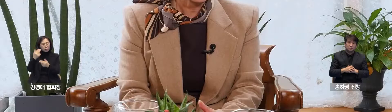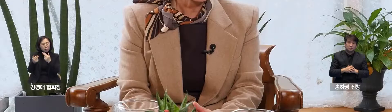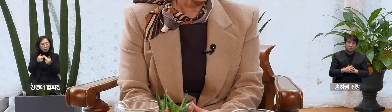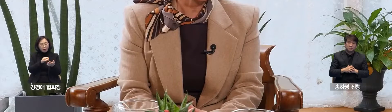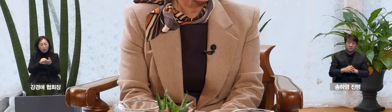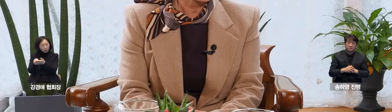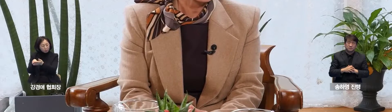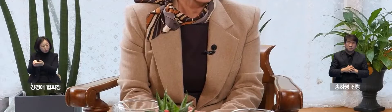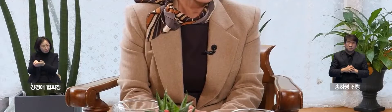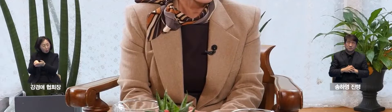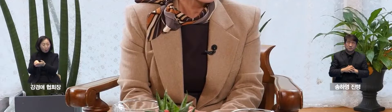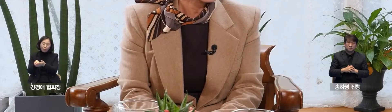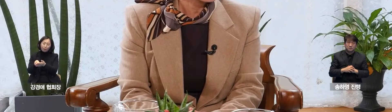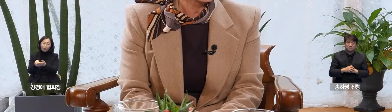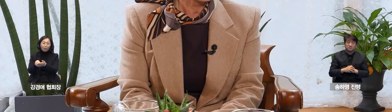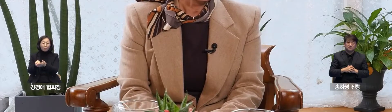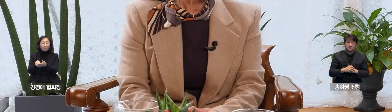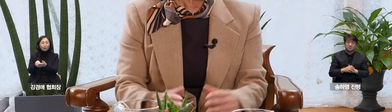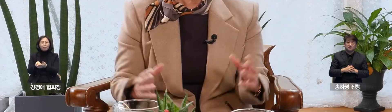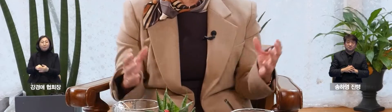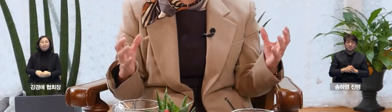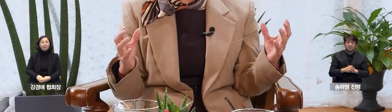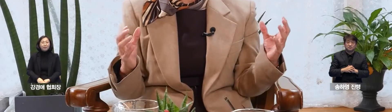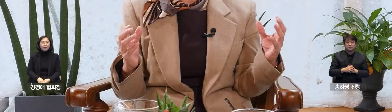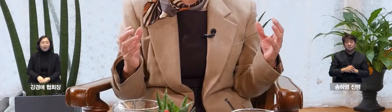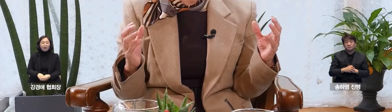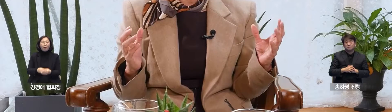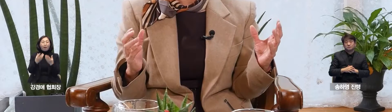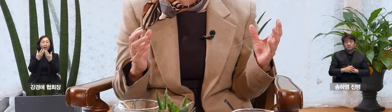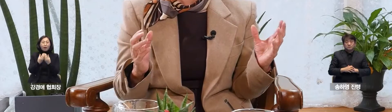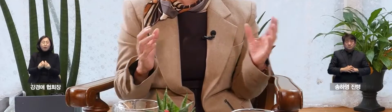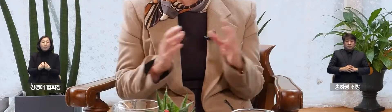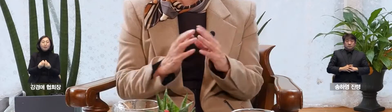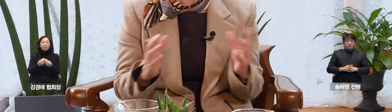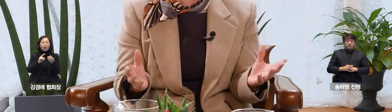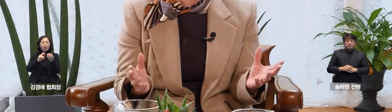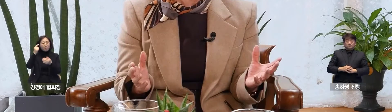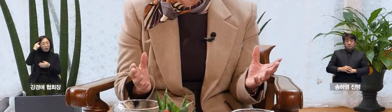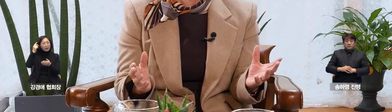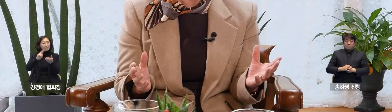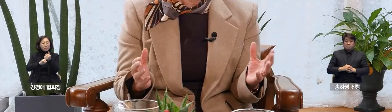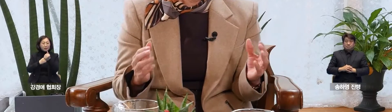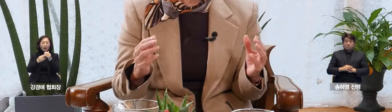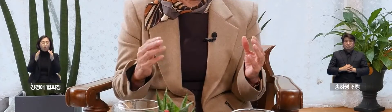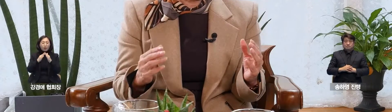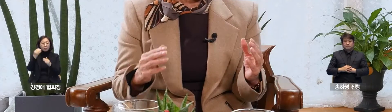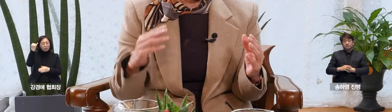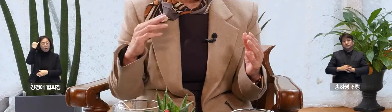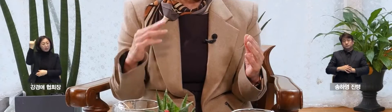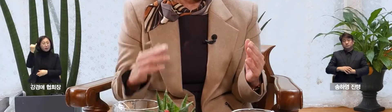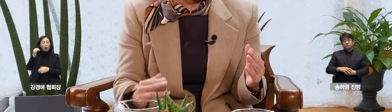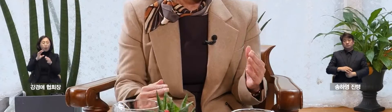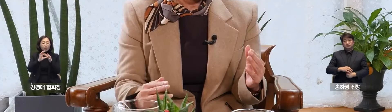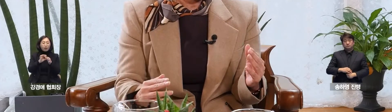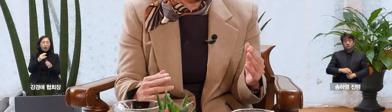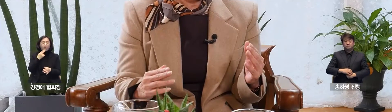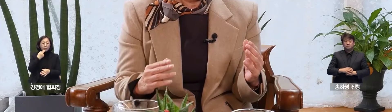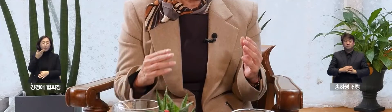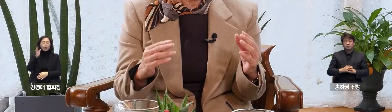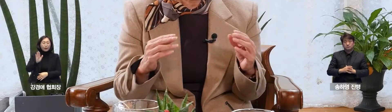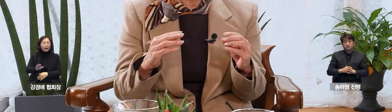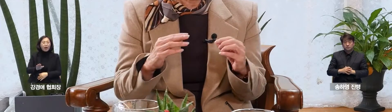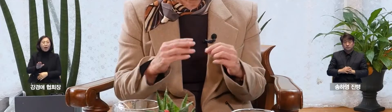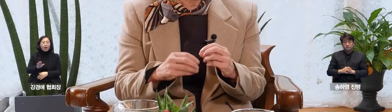제가 회원사들한테도 그런 이야기를 했어요. 미장원 하면 정말 벤처하고는 전혀 관계없지만 거기서 커트하는